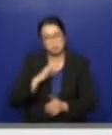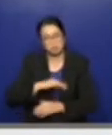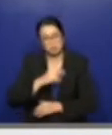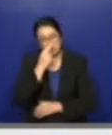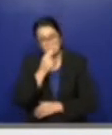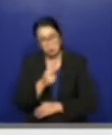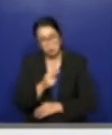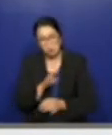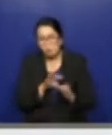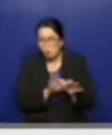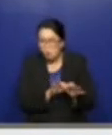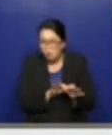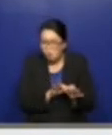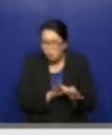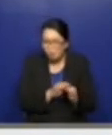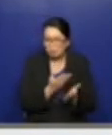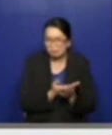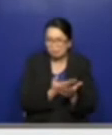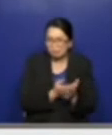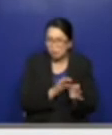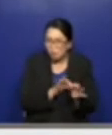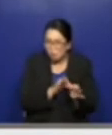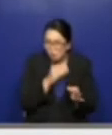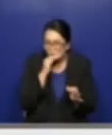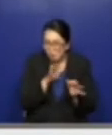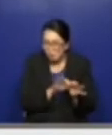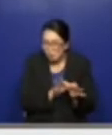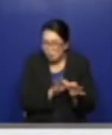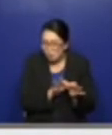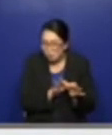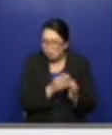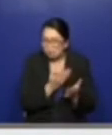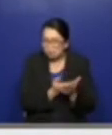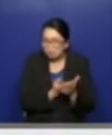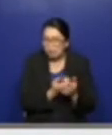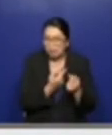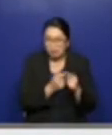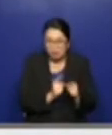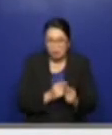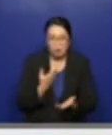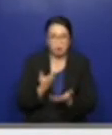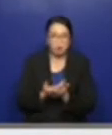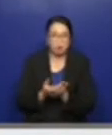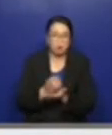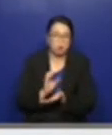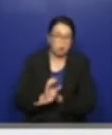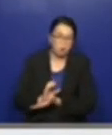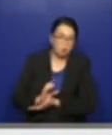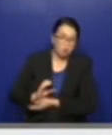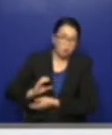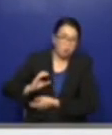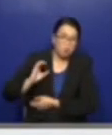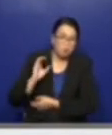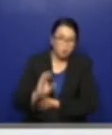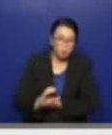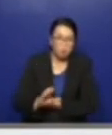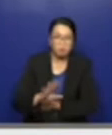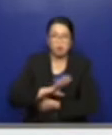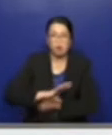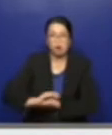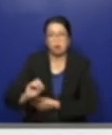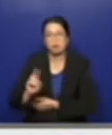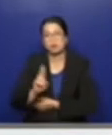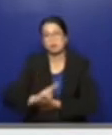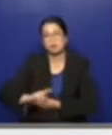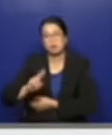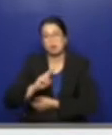งินชื่นชมฮะแต่การนำเงินงบประมาณไปใช้เนี่ยท่านประธานเนี่ยมันไป